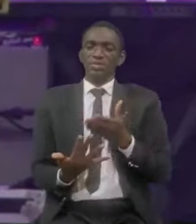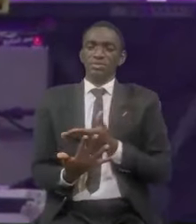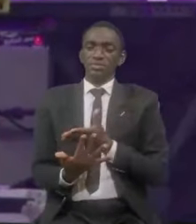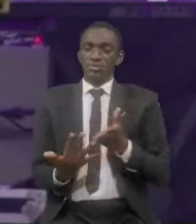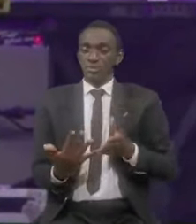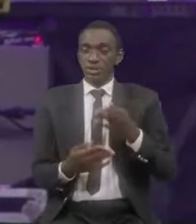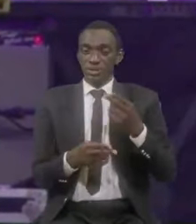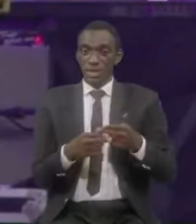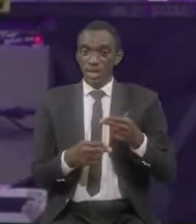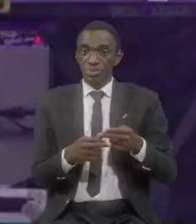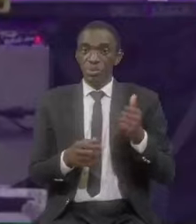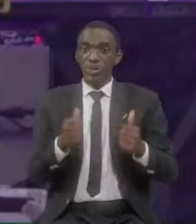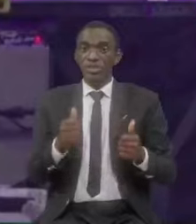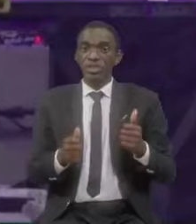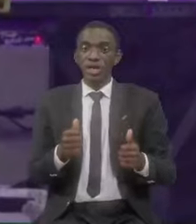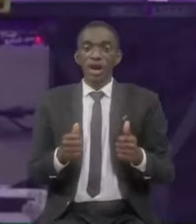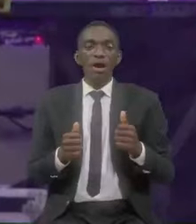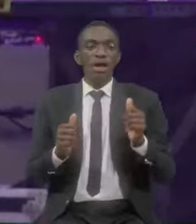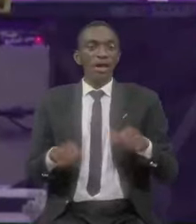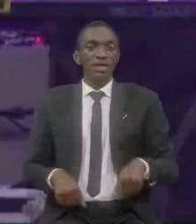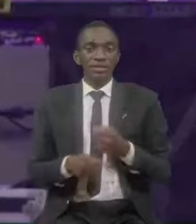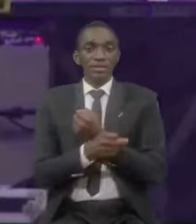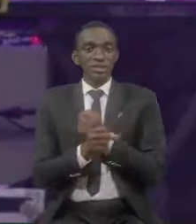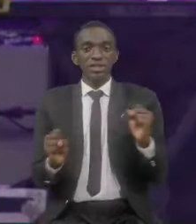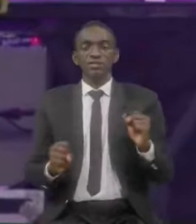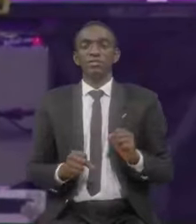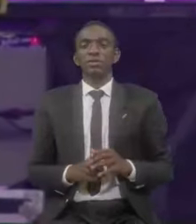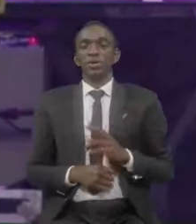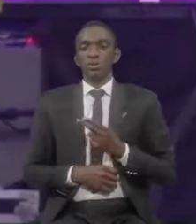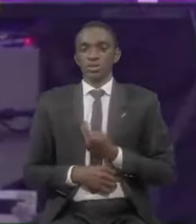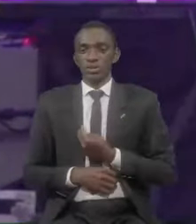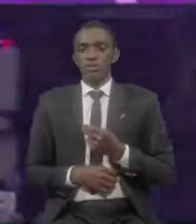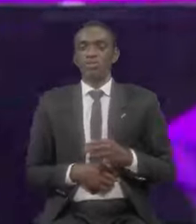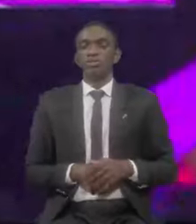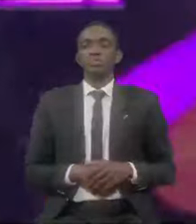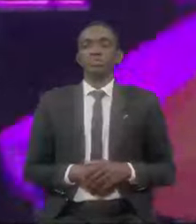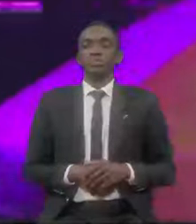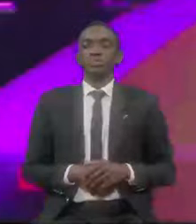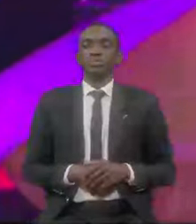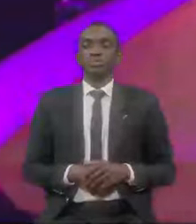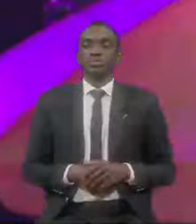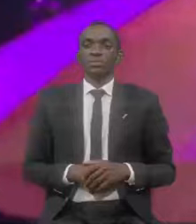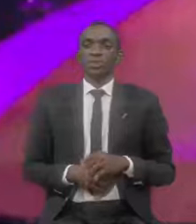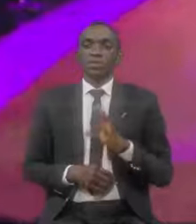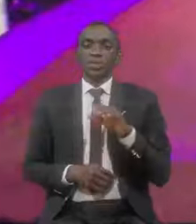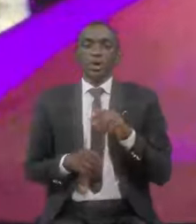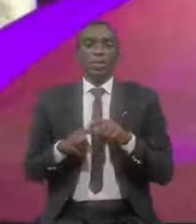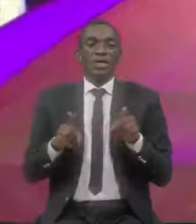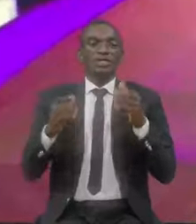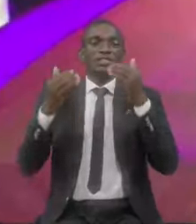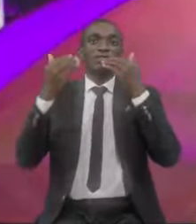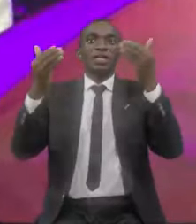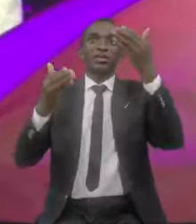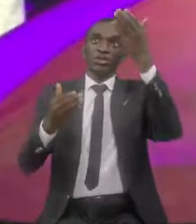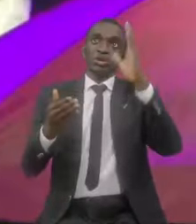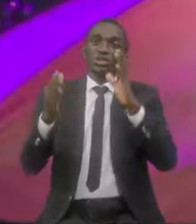par lequel nous devions être sauvés. Mais Dieu merci,